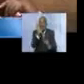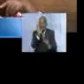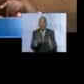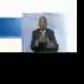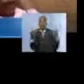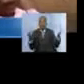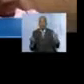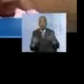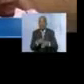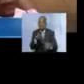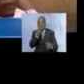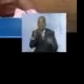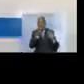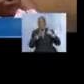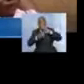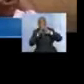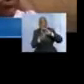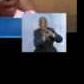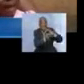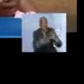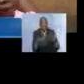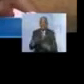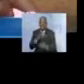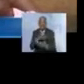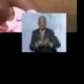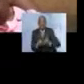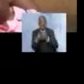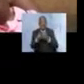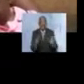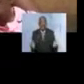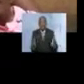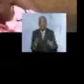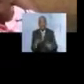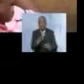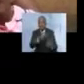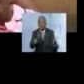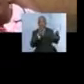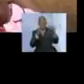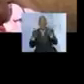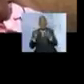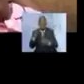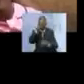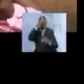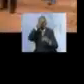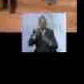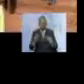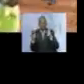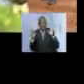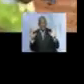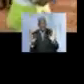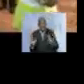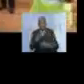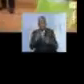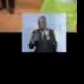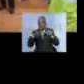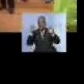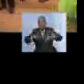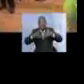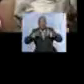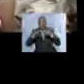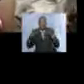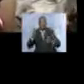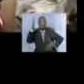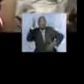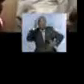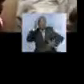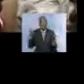leurs enfants régulièrement pour ne pas que les enfants touchent à des maladies. Ces campagnes de vaccination